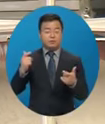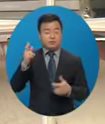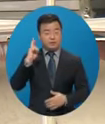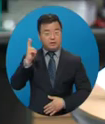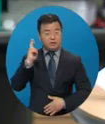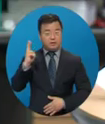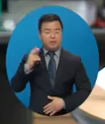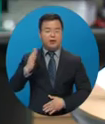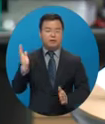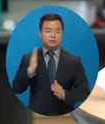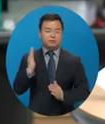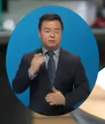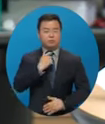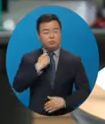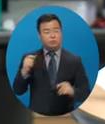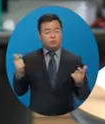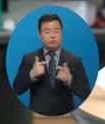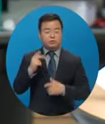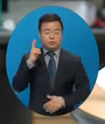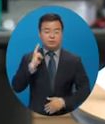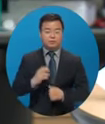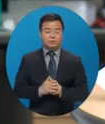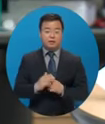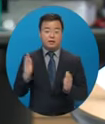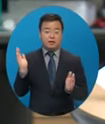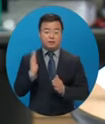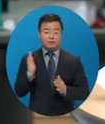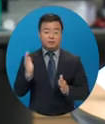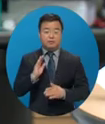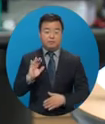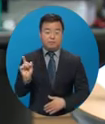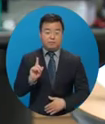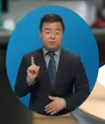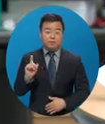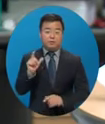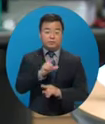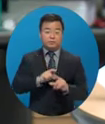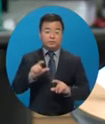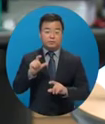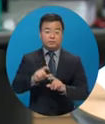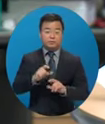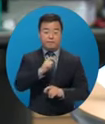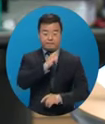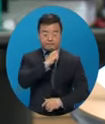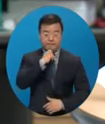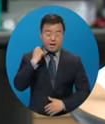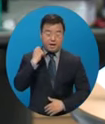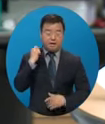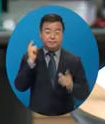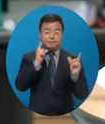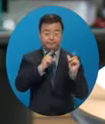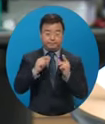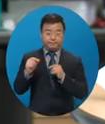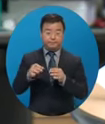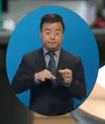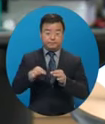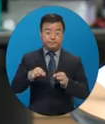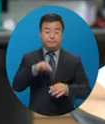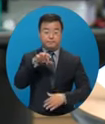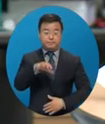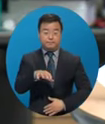예상됩니다. 학생들은 그 아무래도 좀 맛이 더 좋은 그런 상업시설,